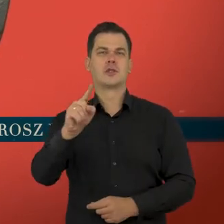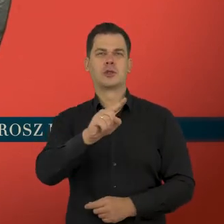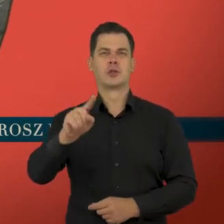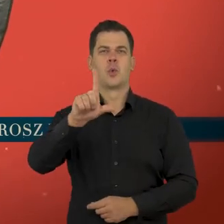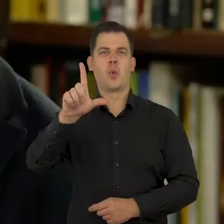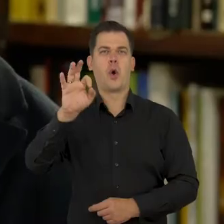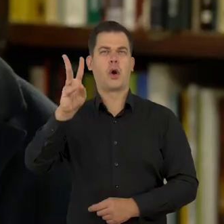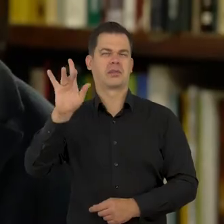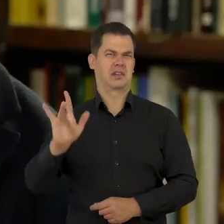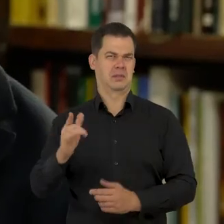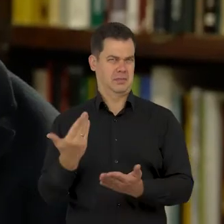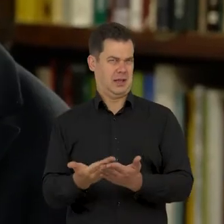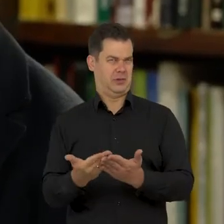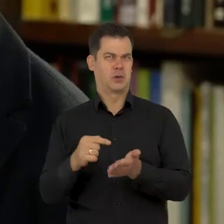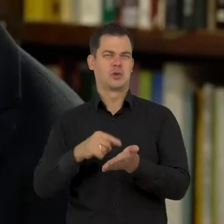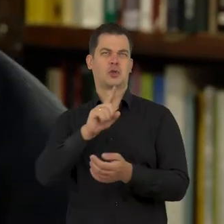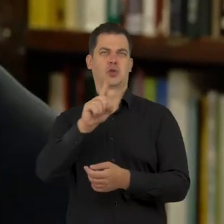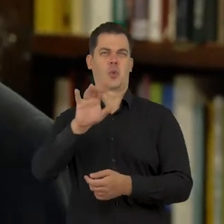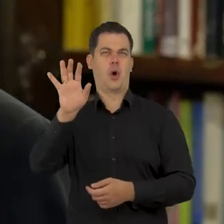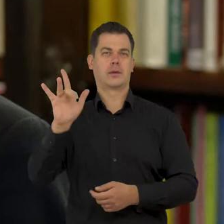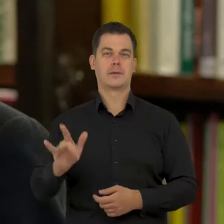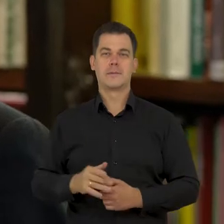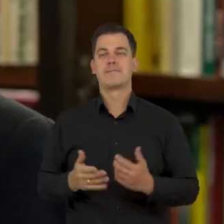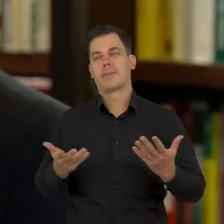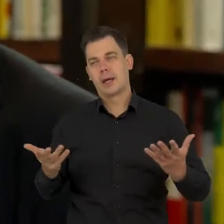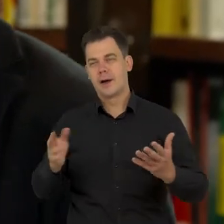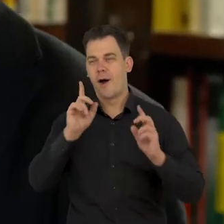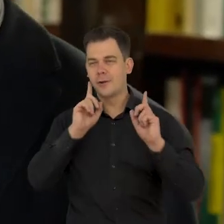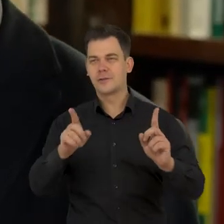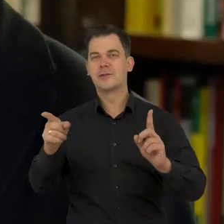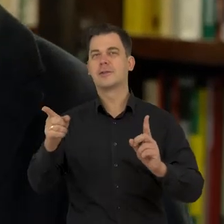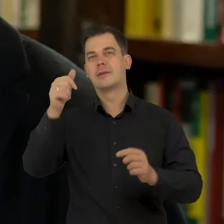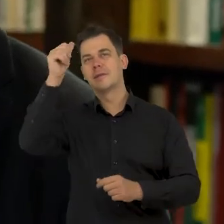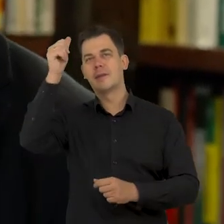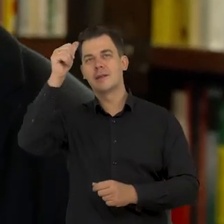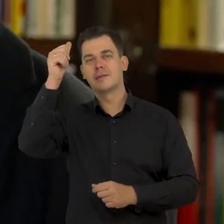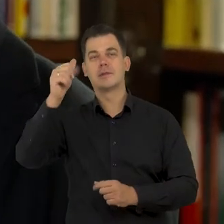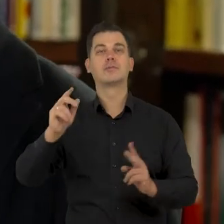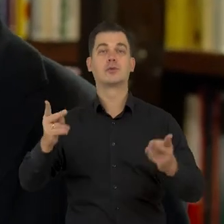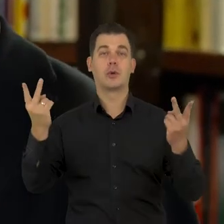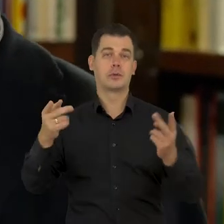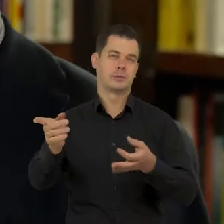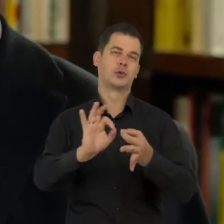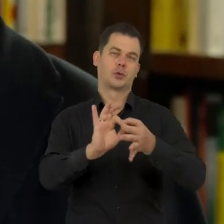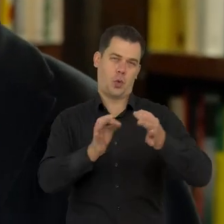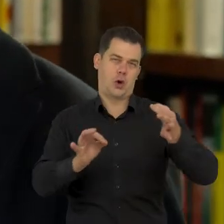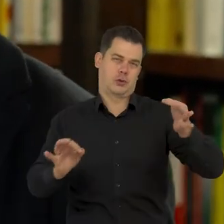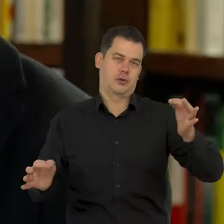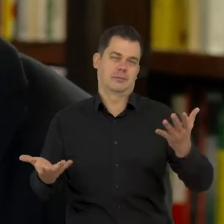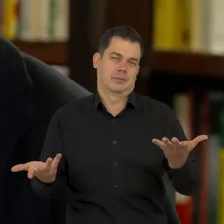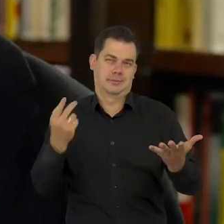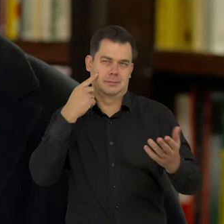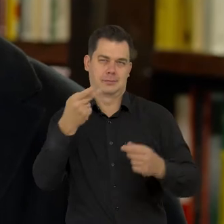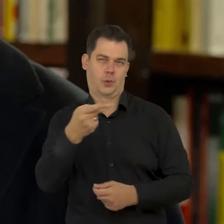nazwy złoty? Dlaczego akurat złoty? Profesor Paszkiewicz. Oczywiście nazwa złotego pochodzi od złota,